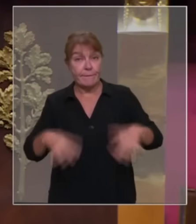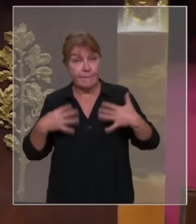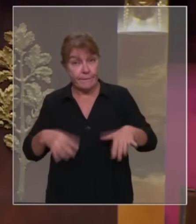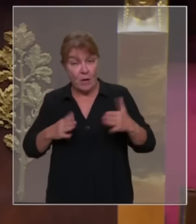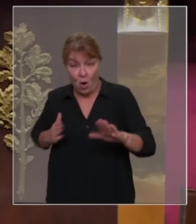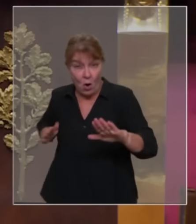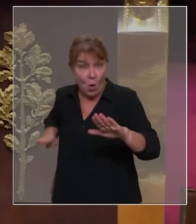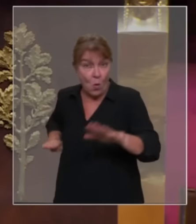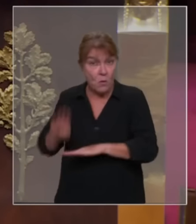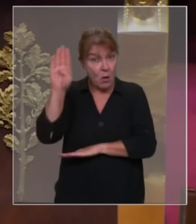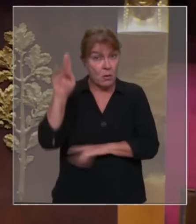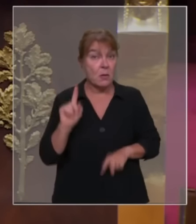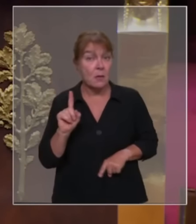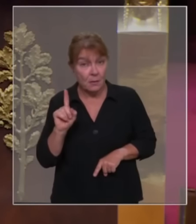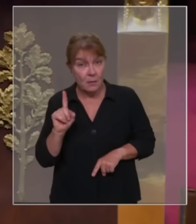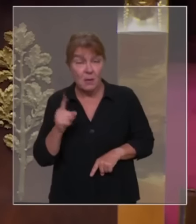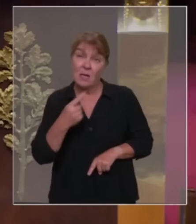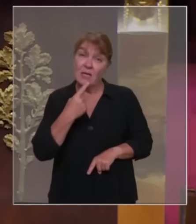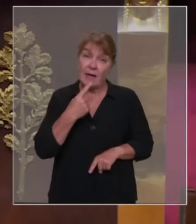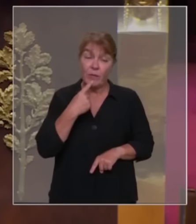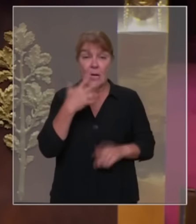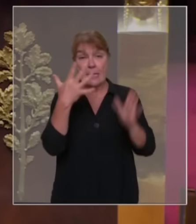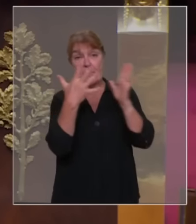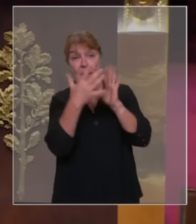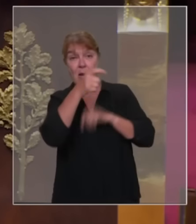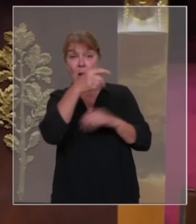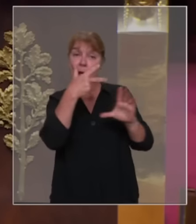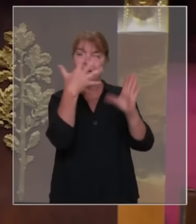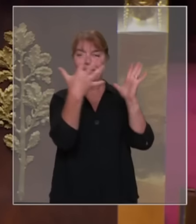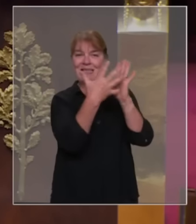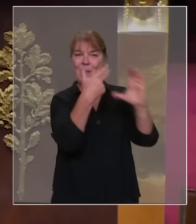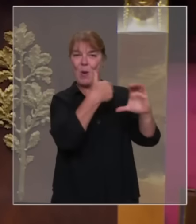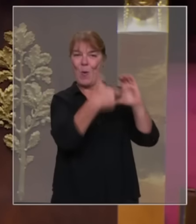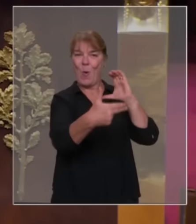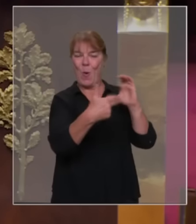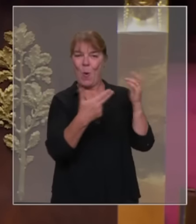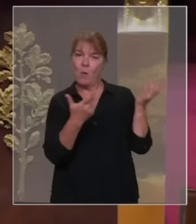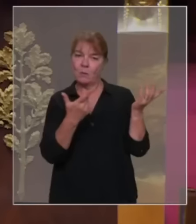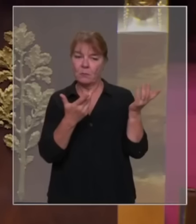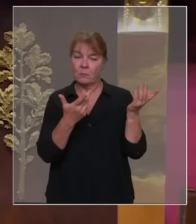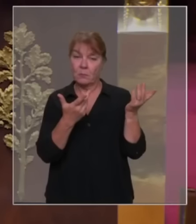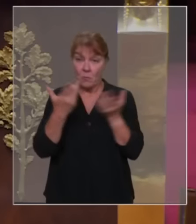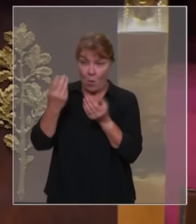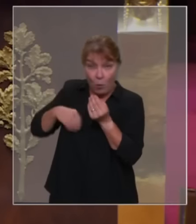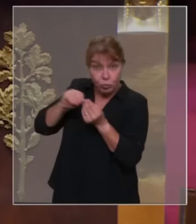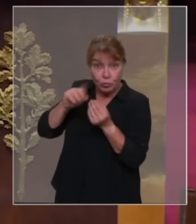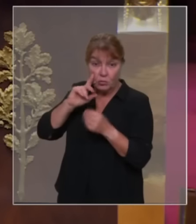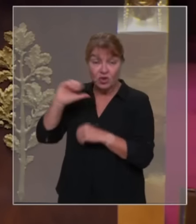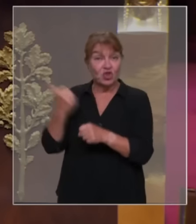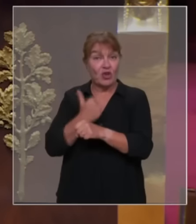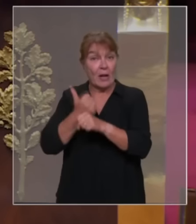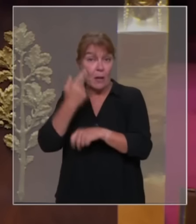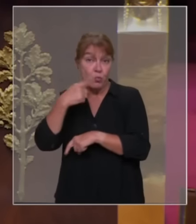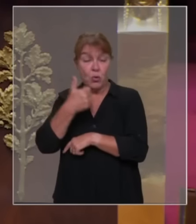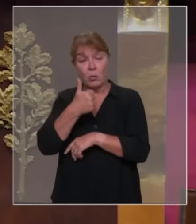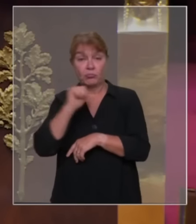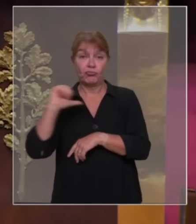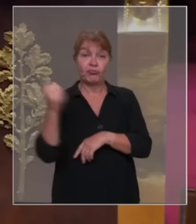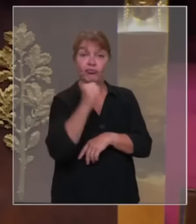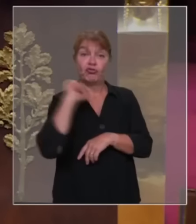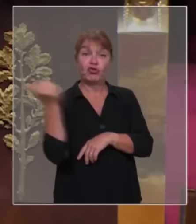représente, mesdames et messieurs les députés, 5 000 euros en moyenne de dépenses publiques de plus chaque année pour